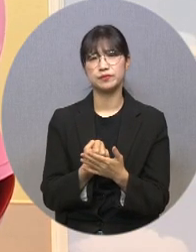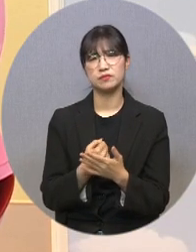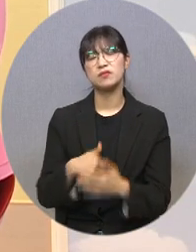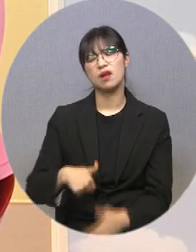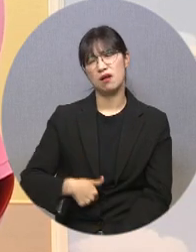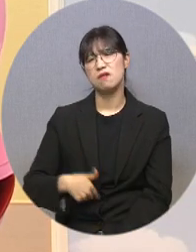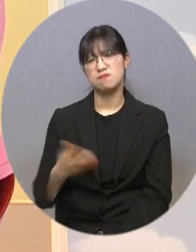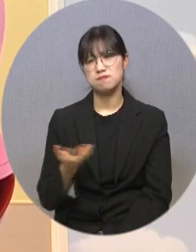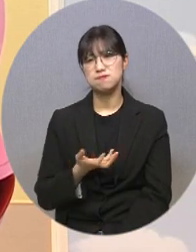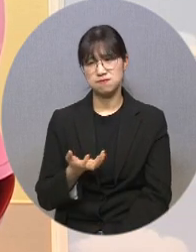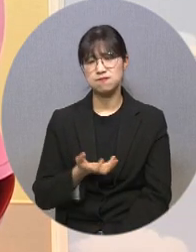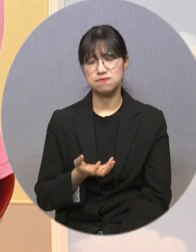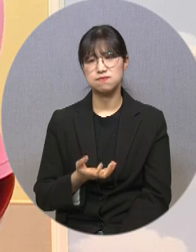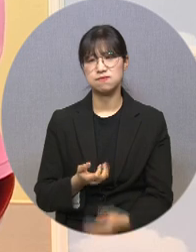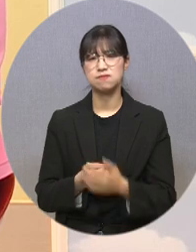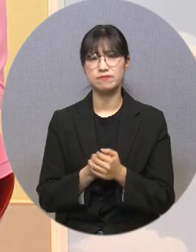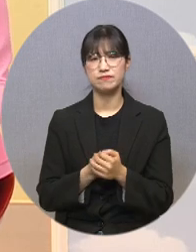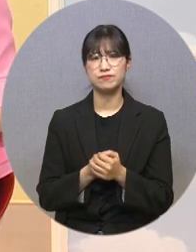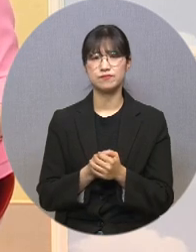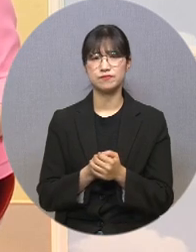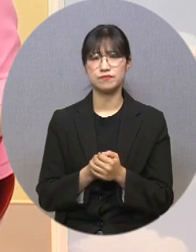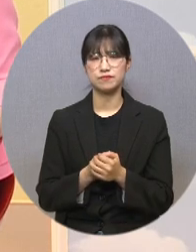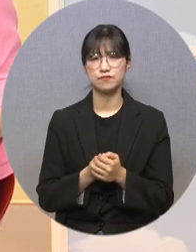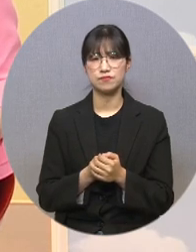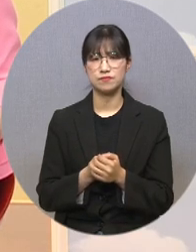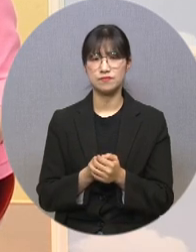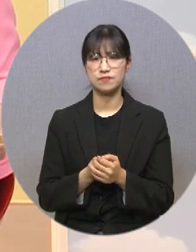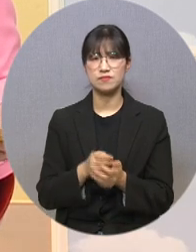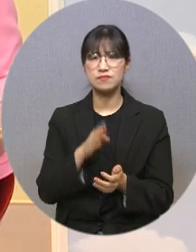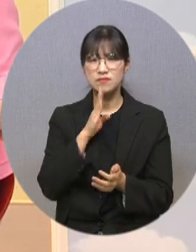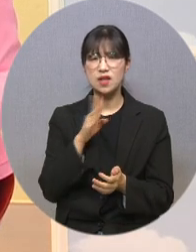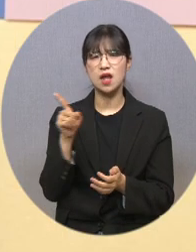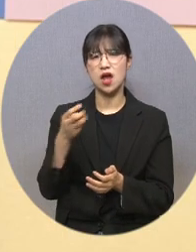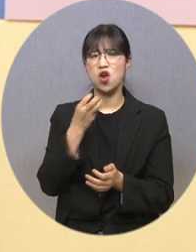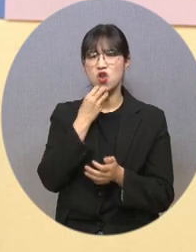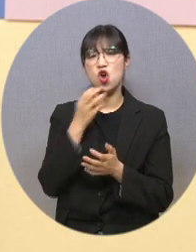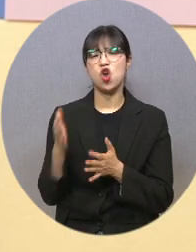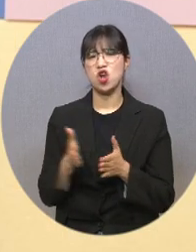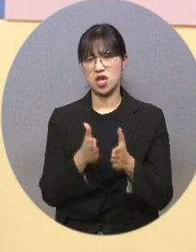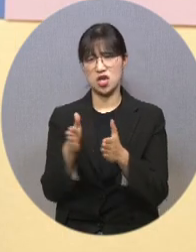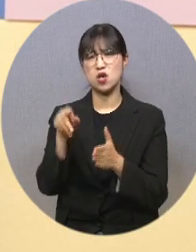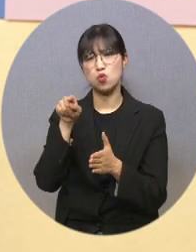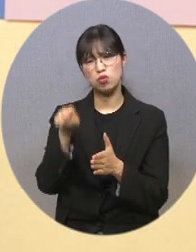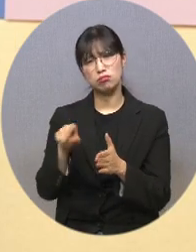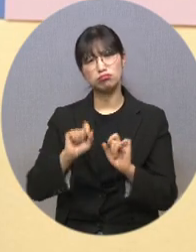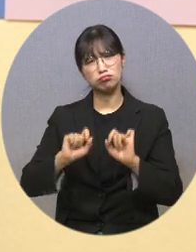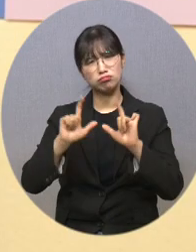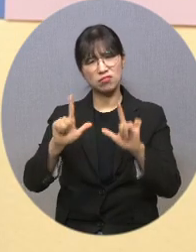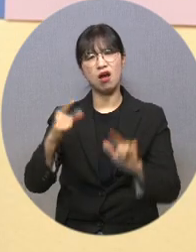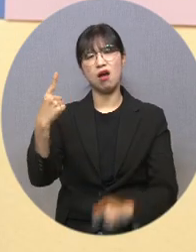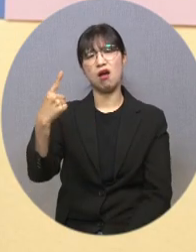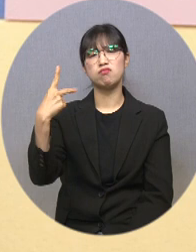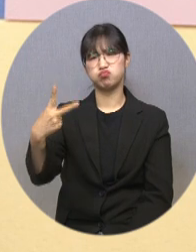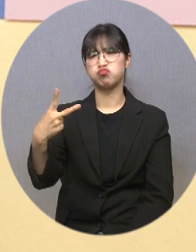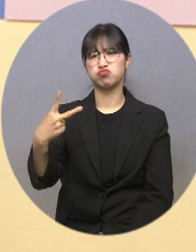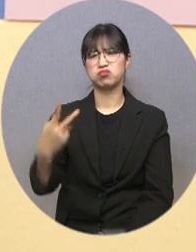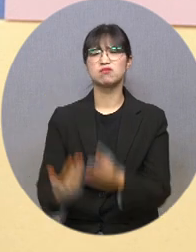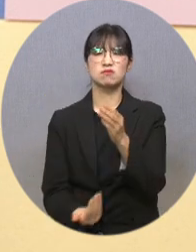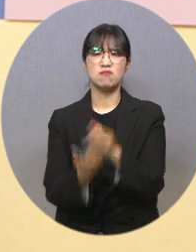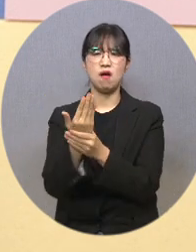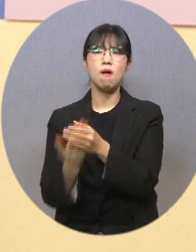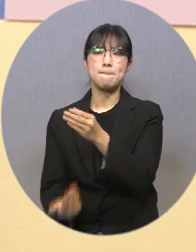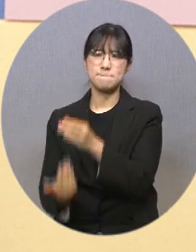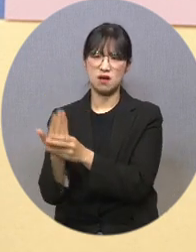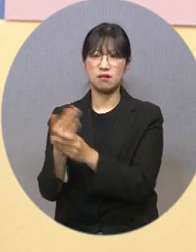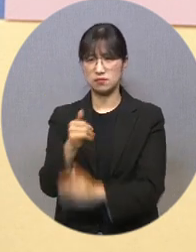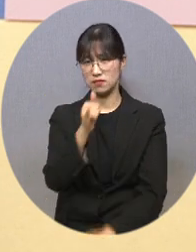가슴이 먹먹해져요. 네. 사실은 이제 경기도에서 그날따라 두 건 정도 발생을 한 것으로 제가 알고